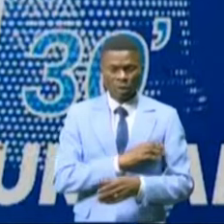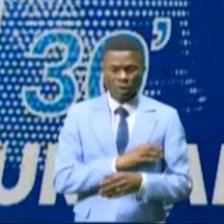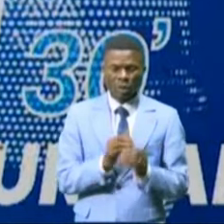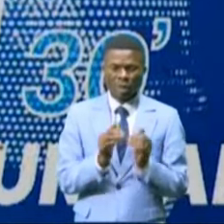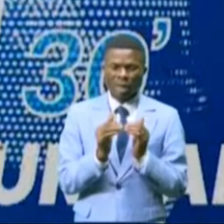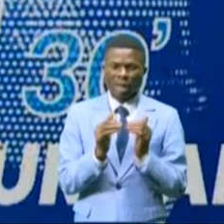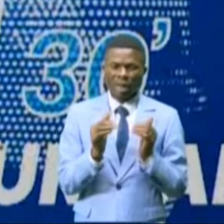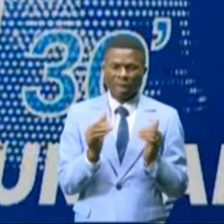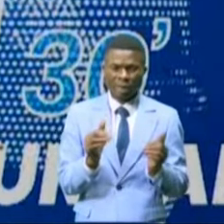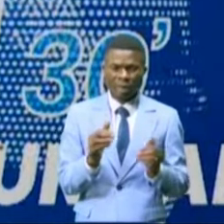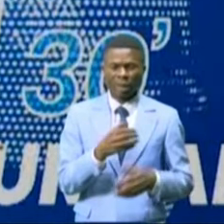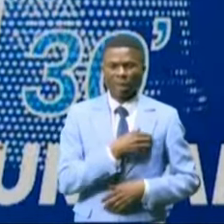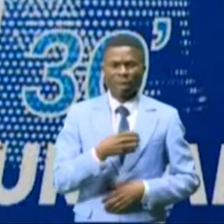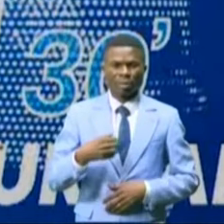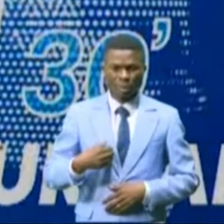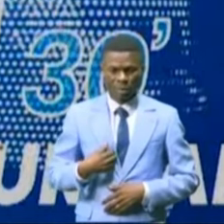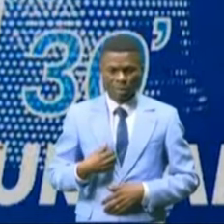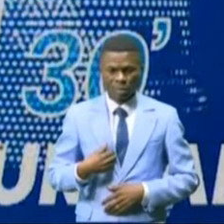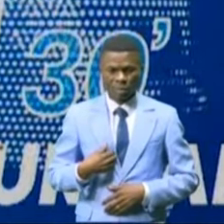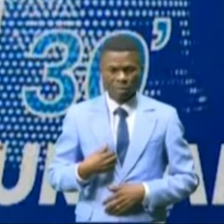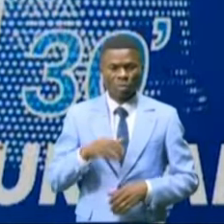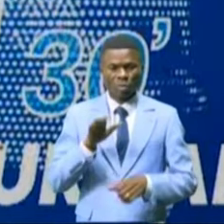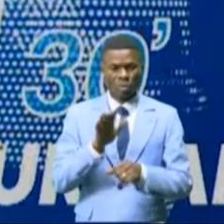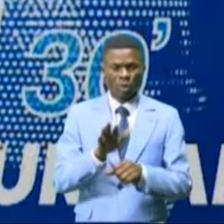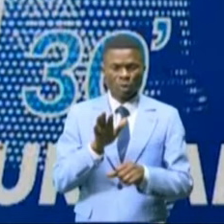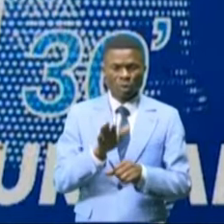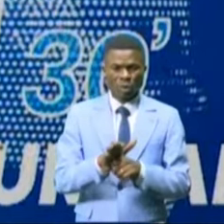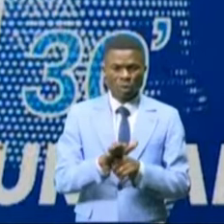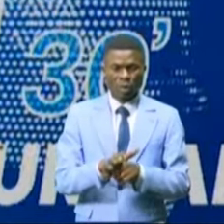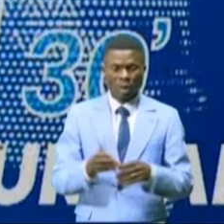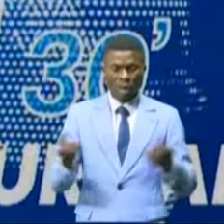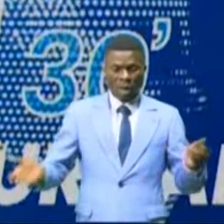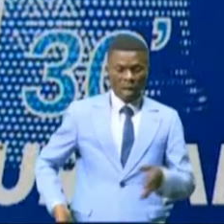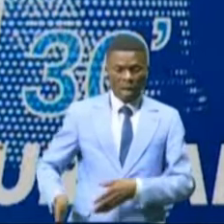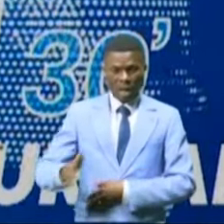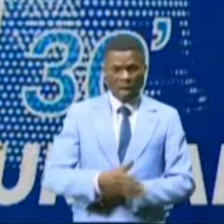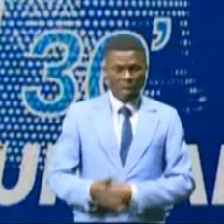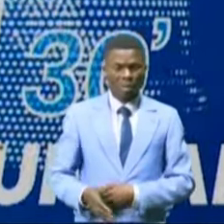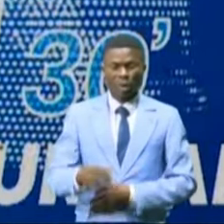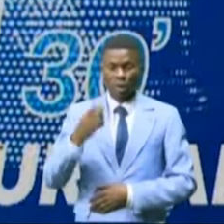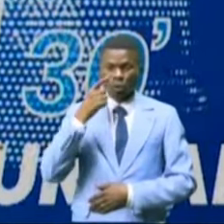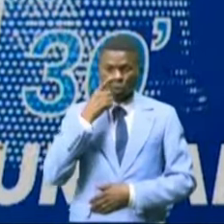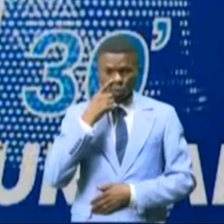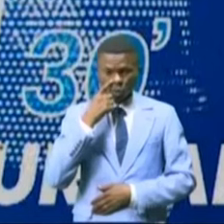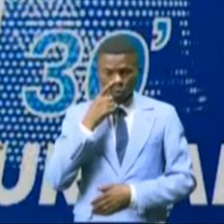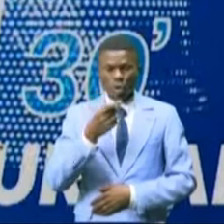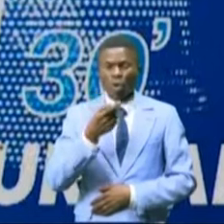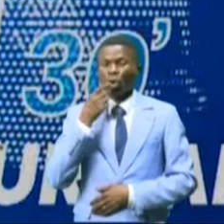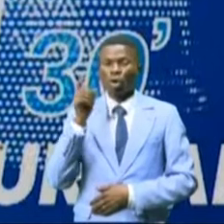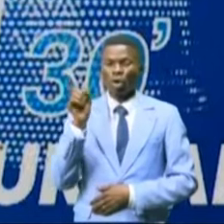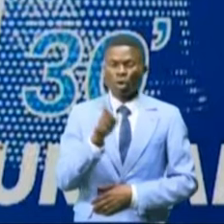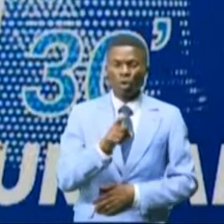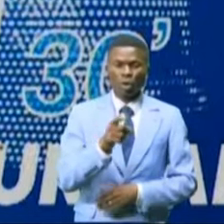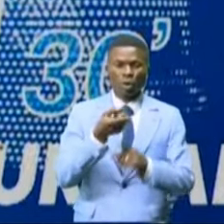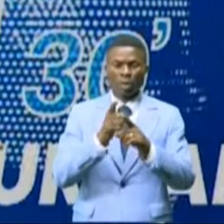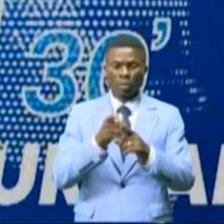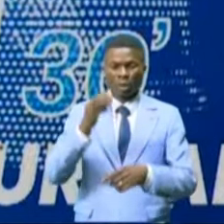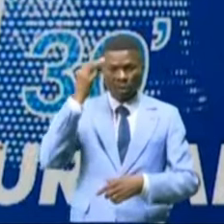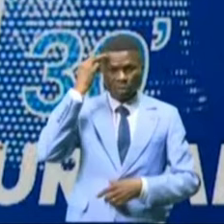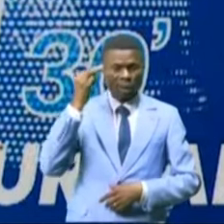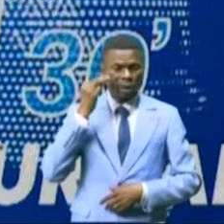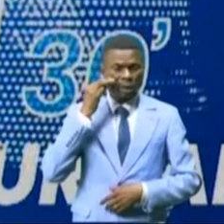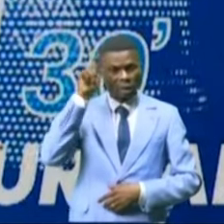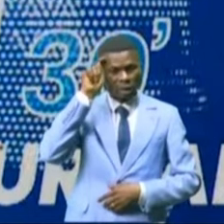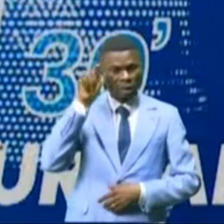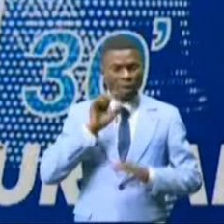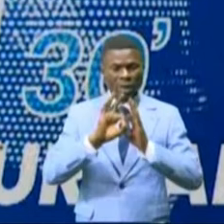sobriété. Les femmes étaient toutes de noir vêtues, une consigne donnée par la patronne du